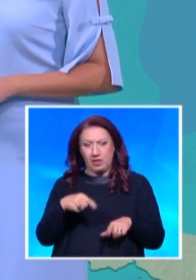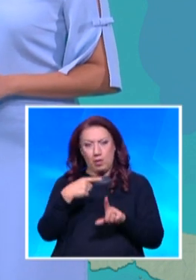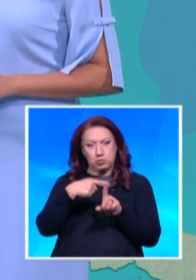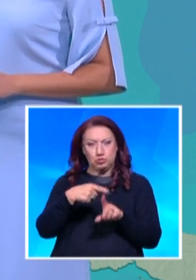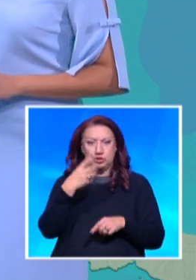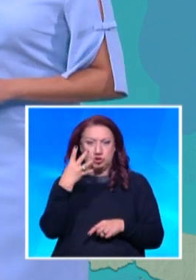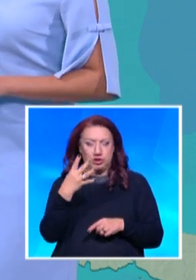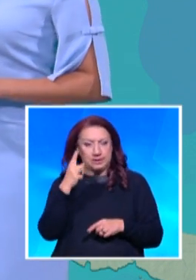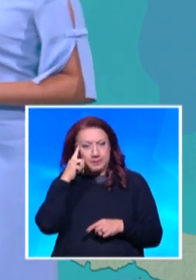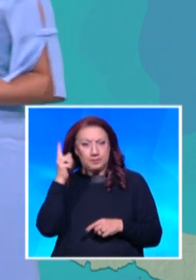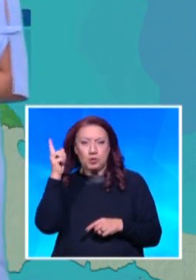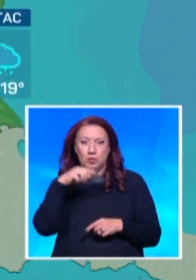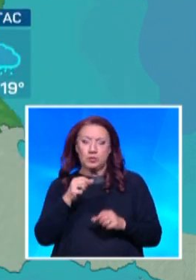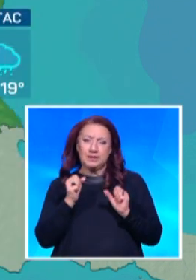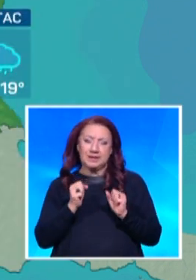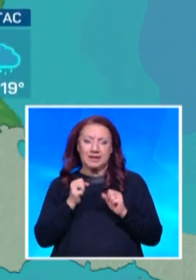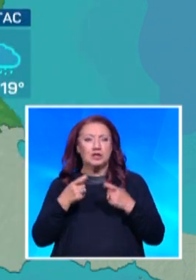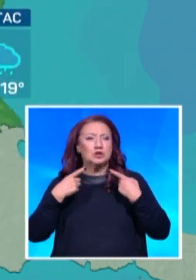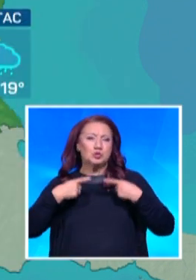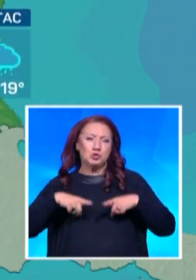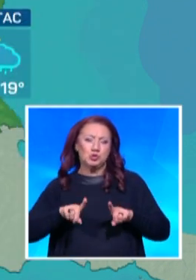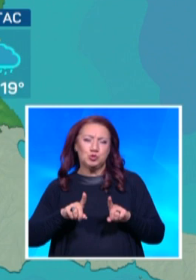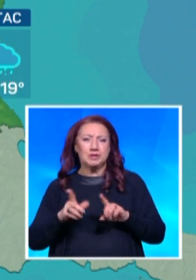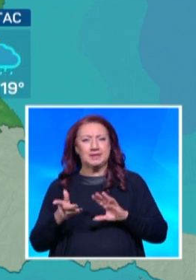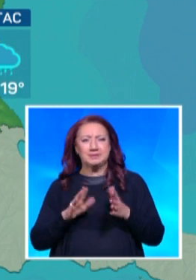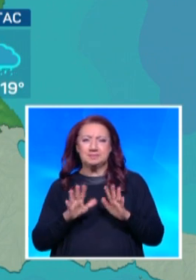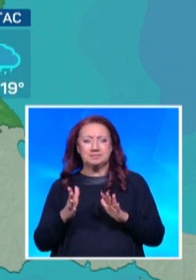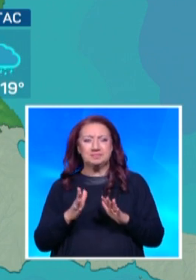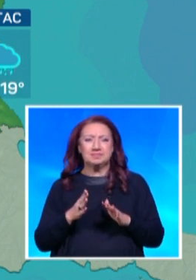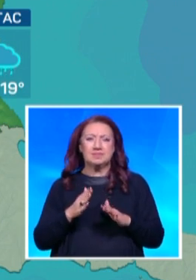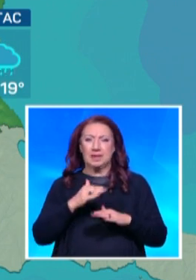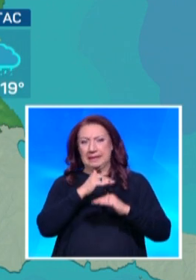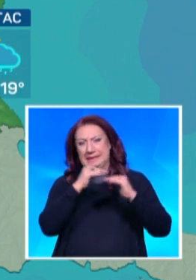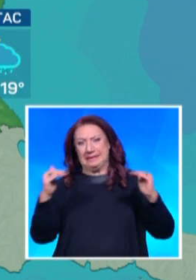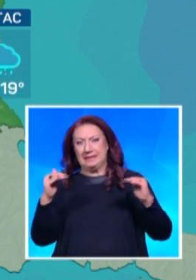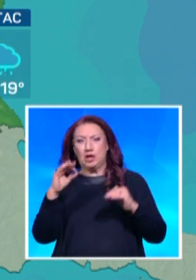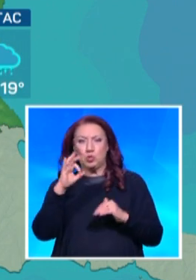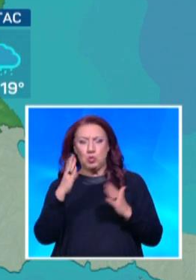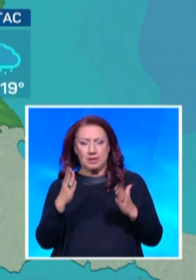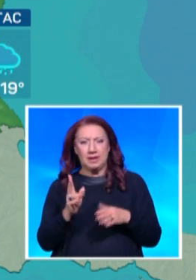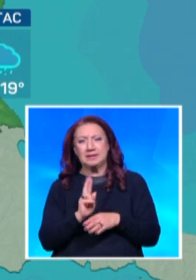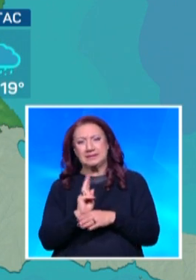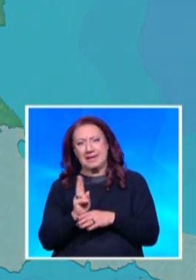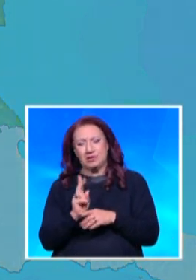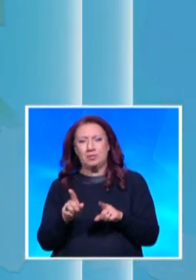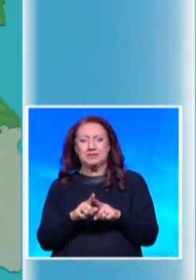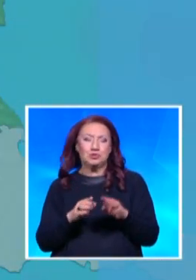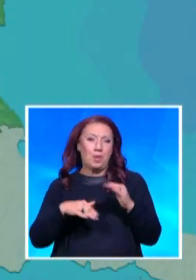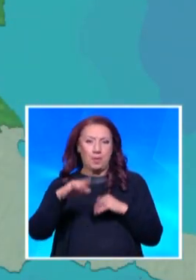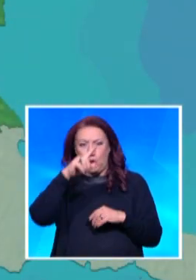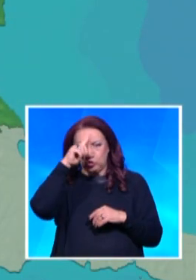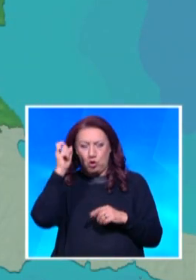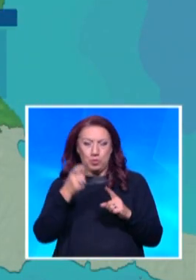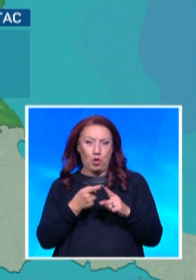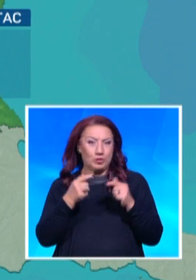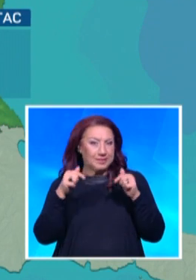Утре очакванията са сутринта температурите поне вече да не падат под нулата. След обед също ще бъде по-топло, отколкото